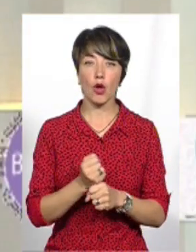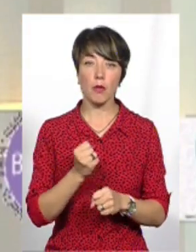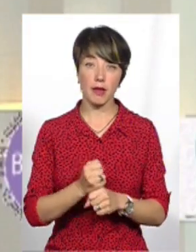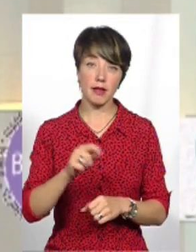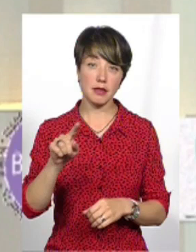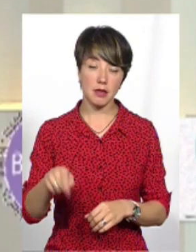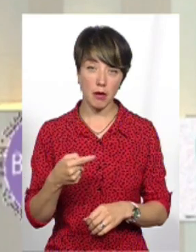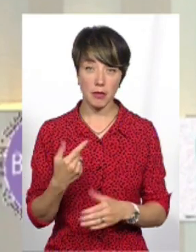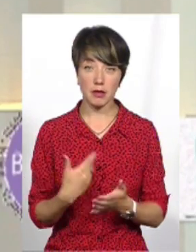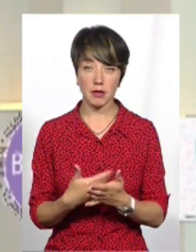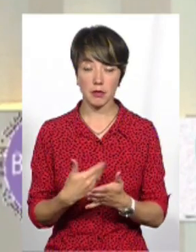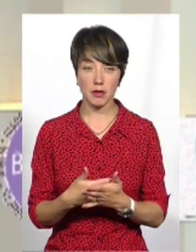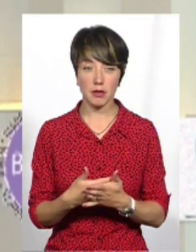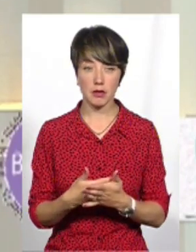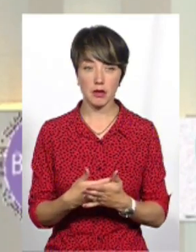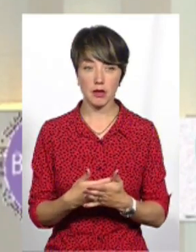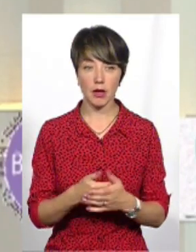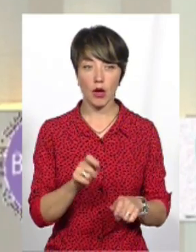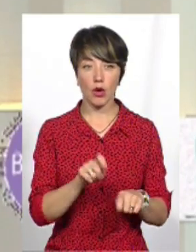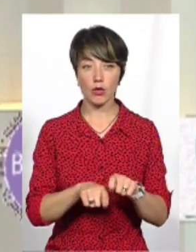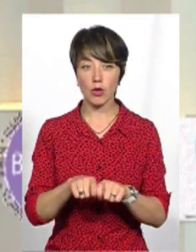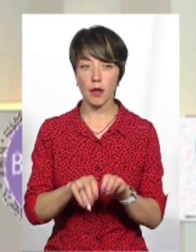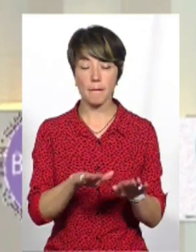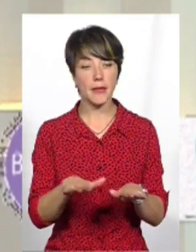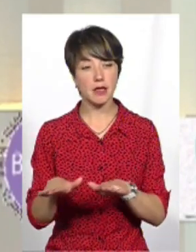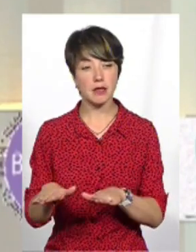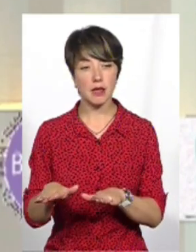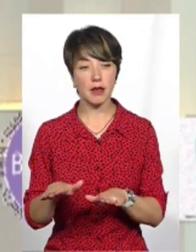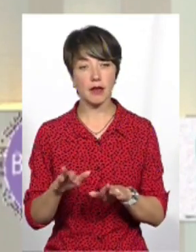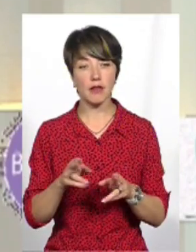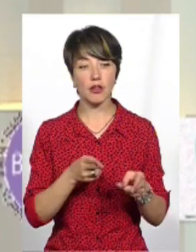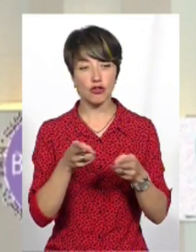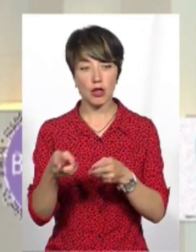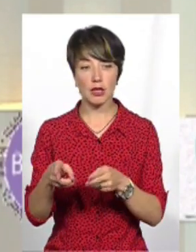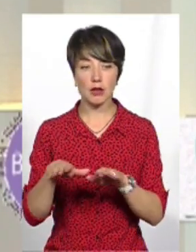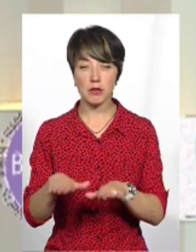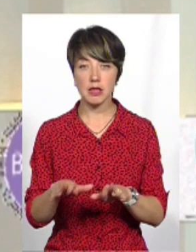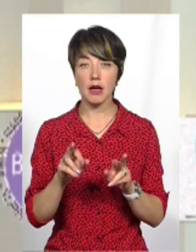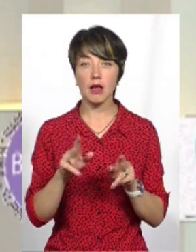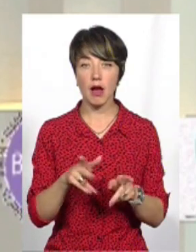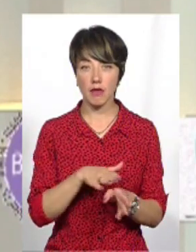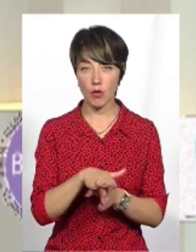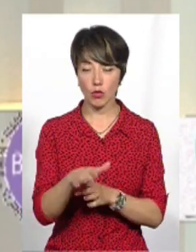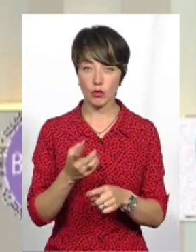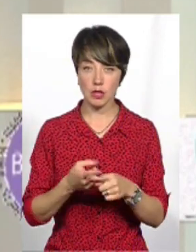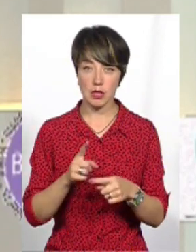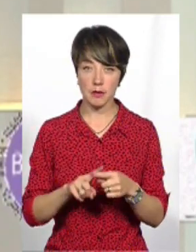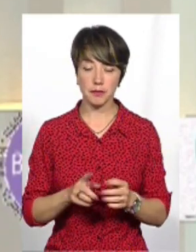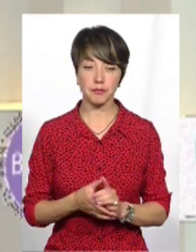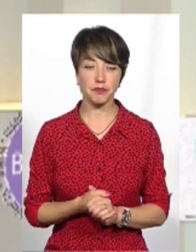запити. Допустимо, контролювати на місцях, як робота, приїжджати на місця, дивитися в місцях, як виконується ця